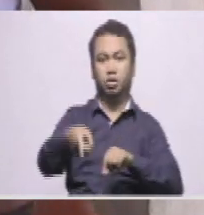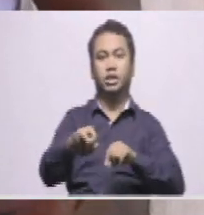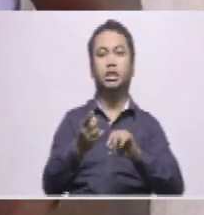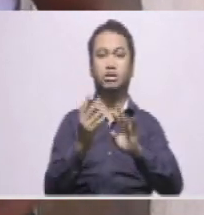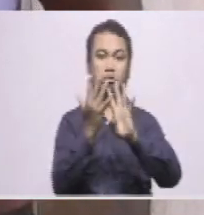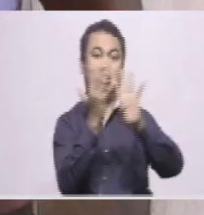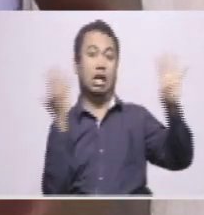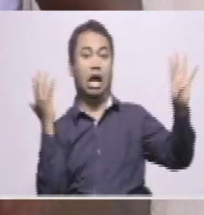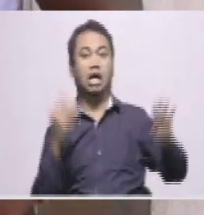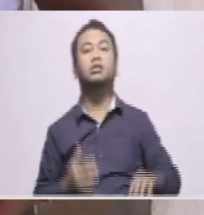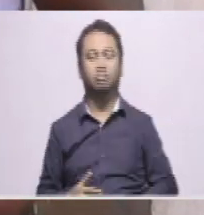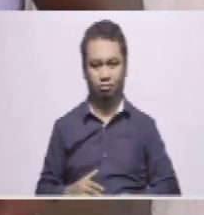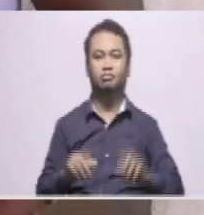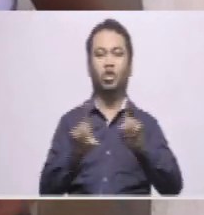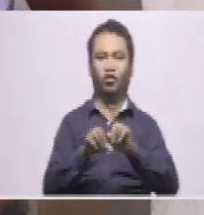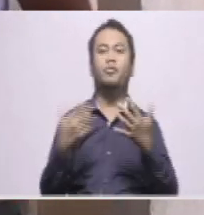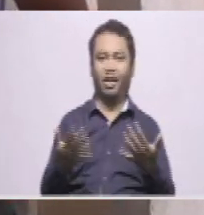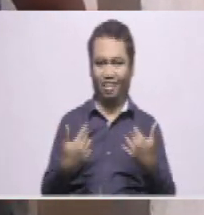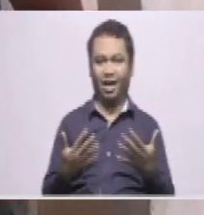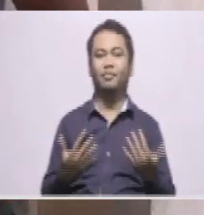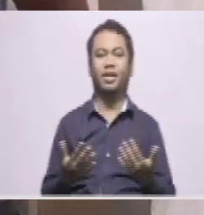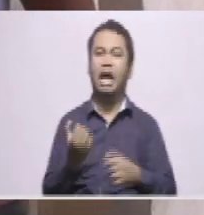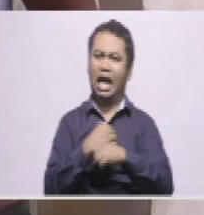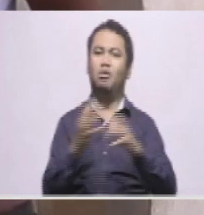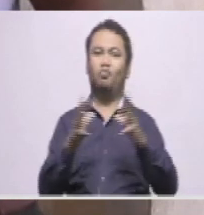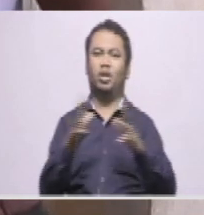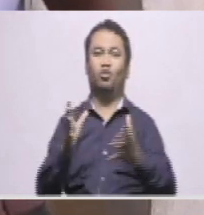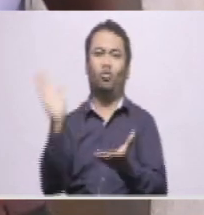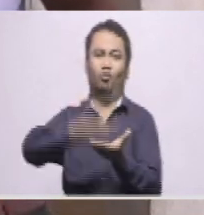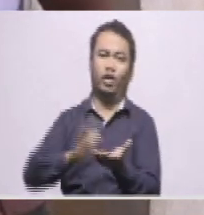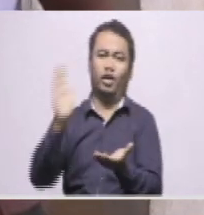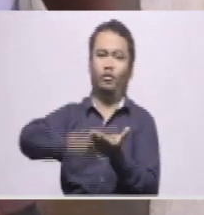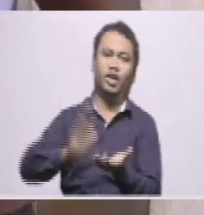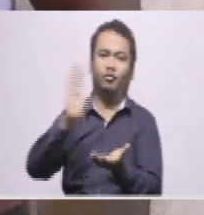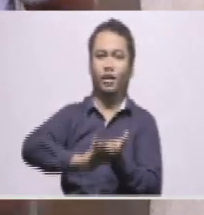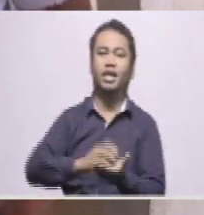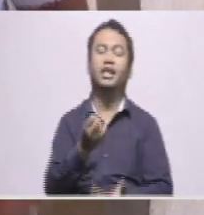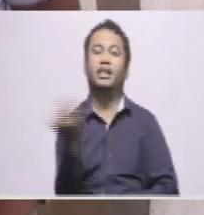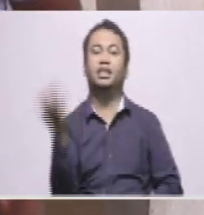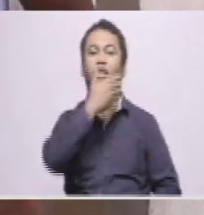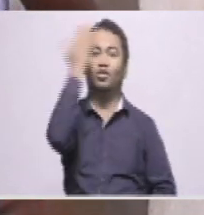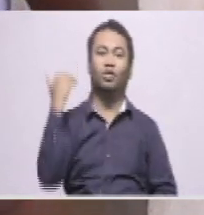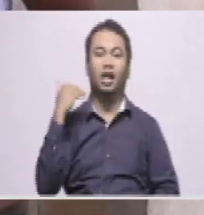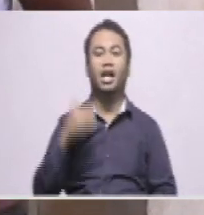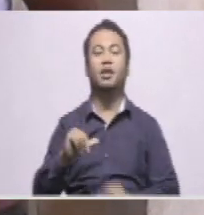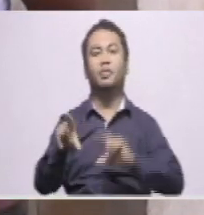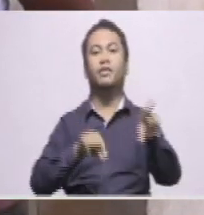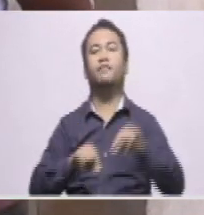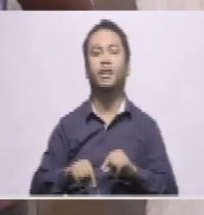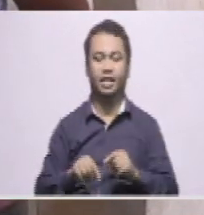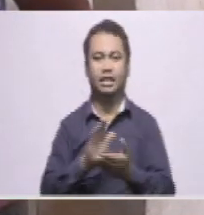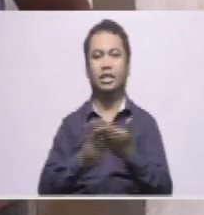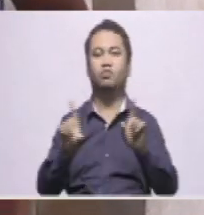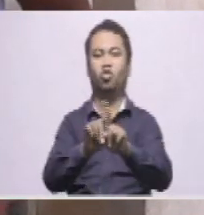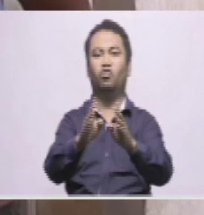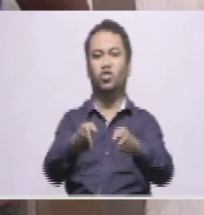dika izany fa be da be ary hitombo ny ta ny mpifidy fa tsy ohatra tamin'ny iny